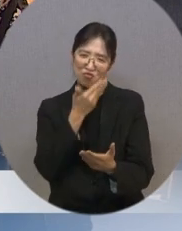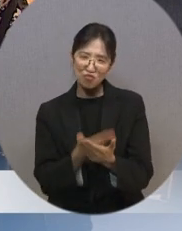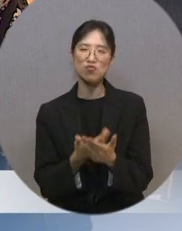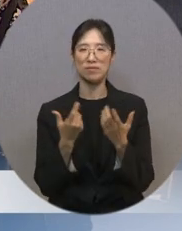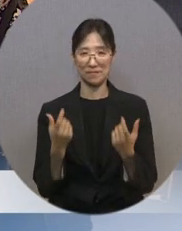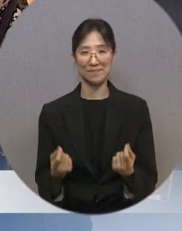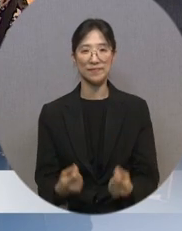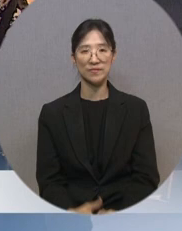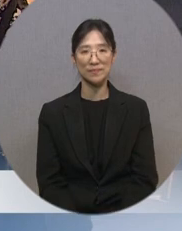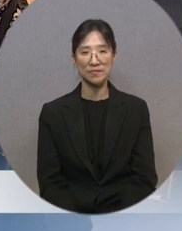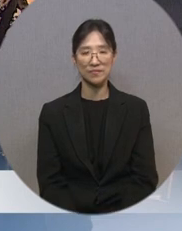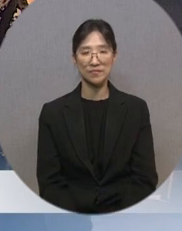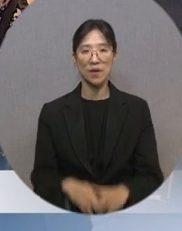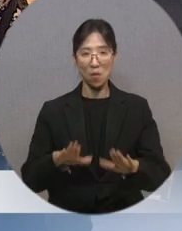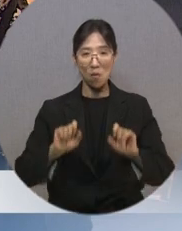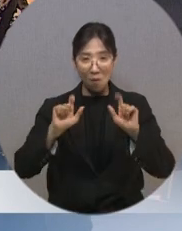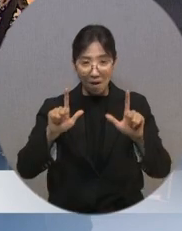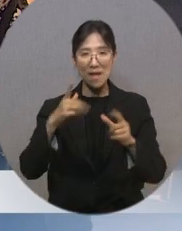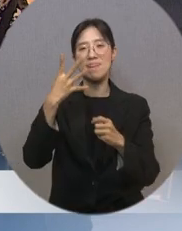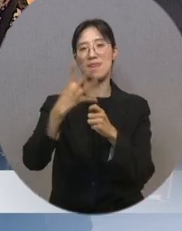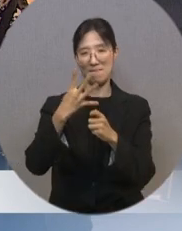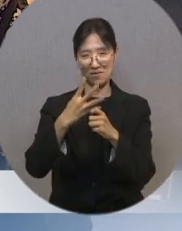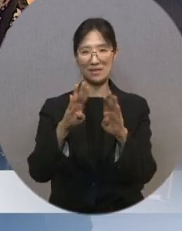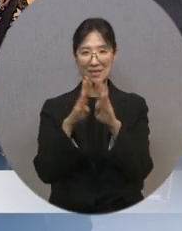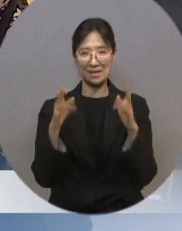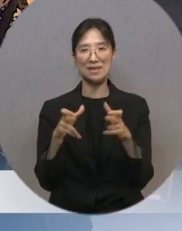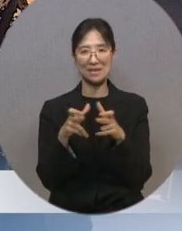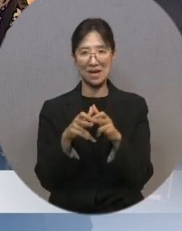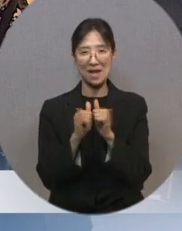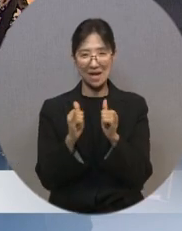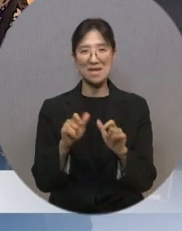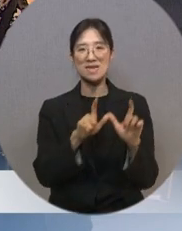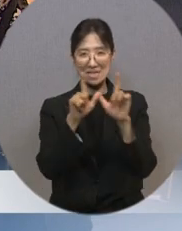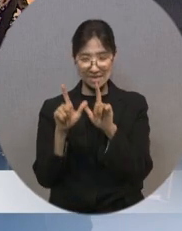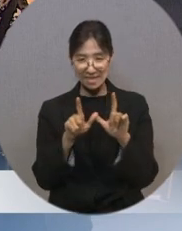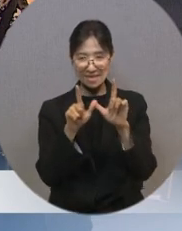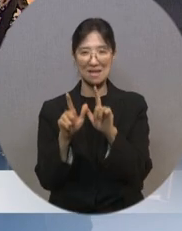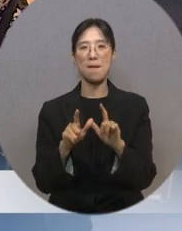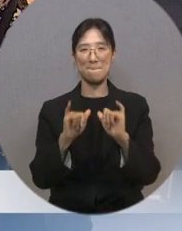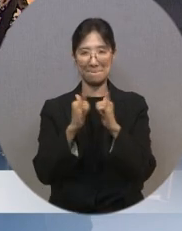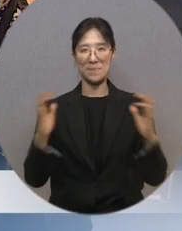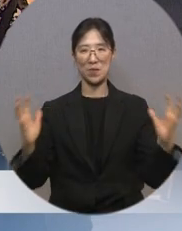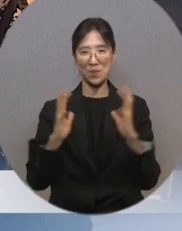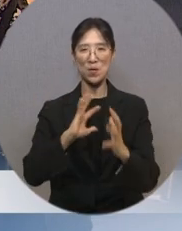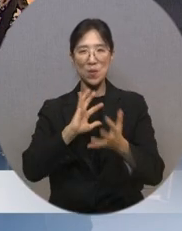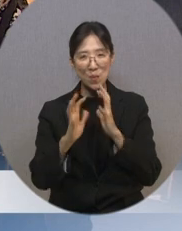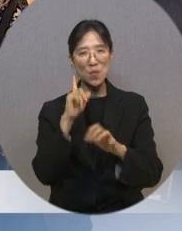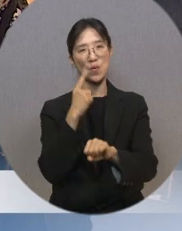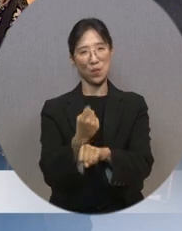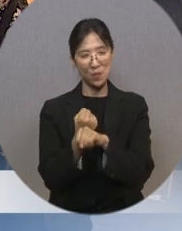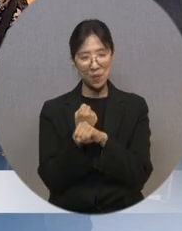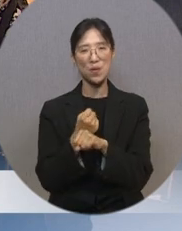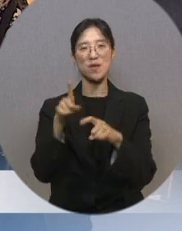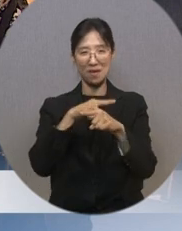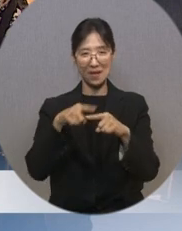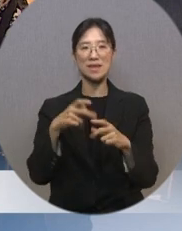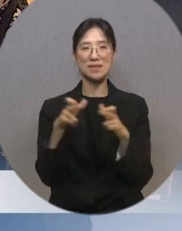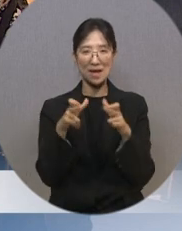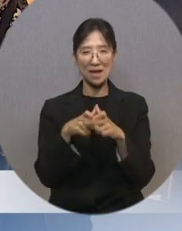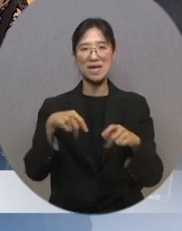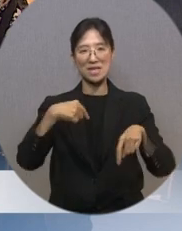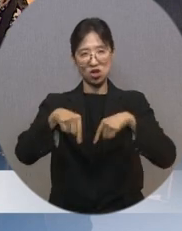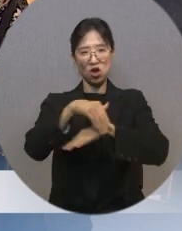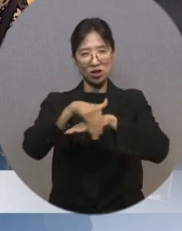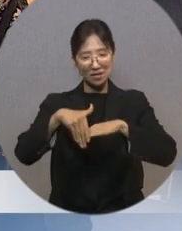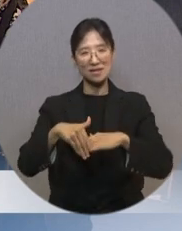중 하나인데요. 올해로 네 번째로 열리는 장애인산 패널조사 학술대회가 장애인 정책 수립의 기초 자료를